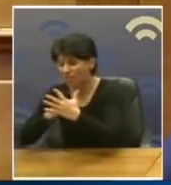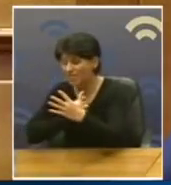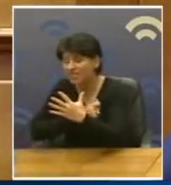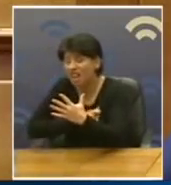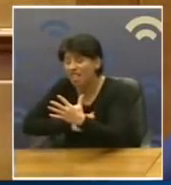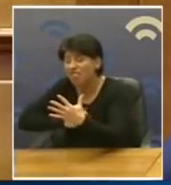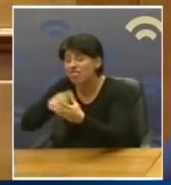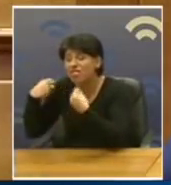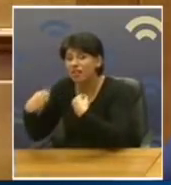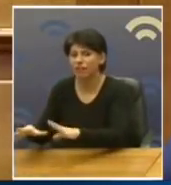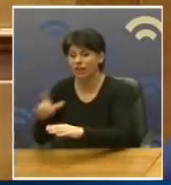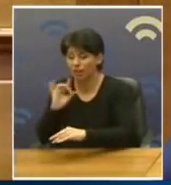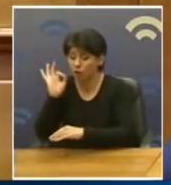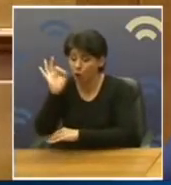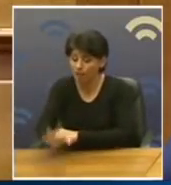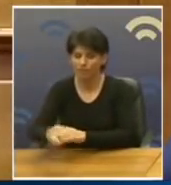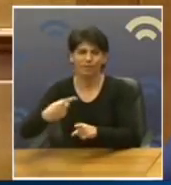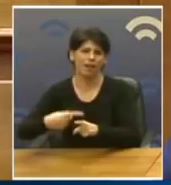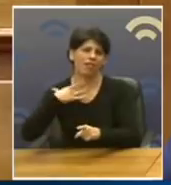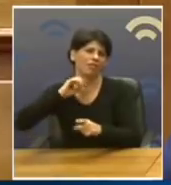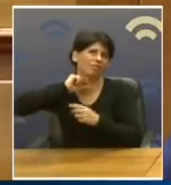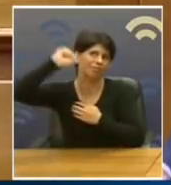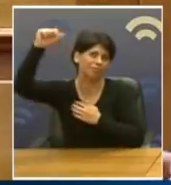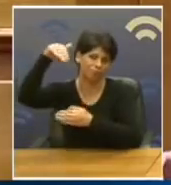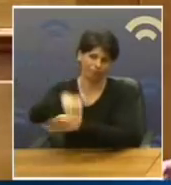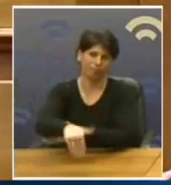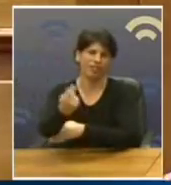άλλωστε οδηγήθηκε ο τόπος στη χρεοκοπία.